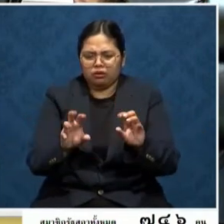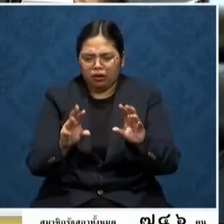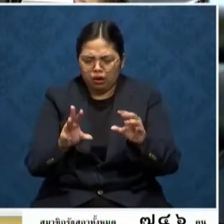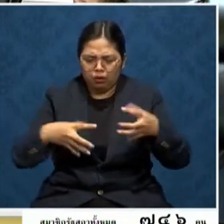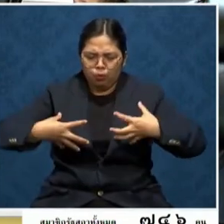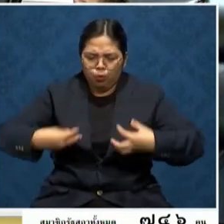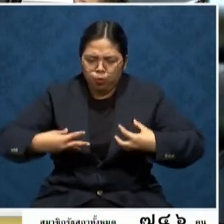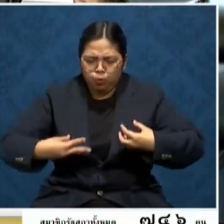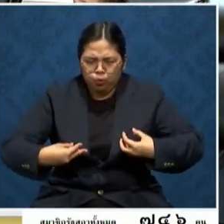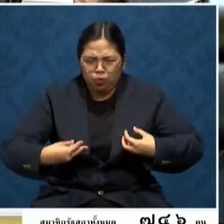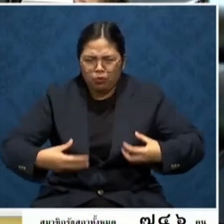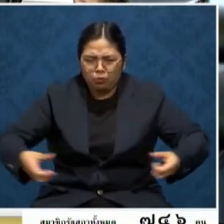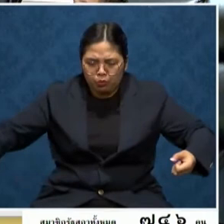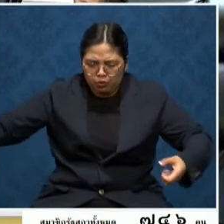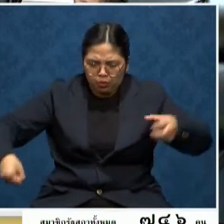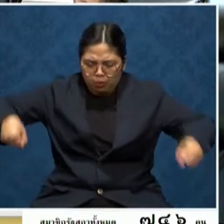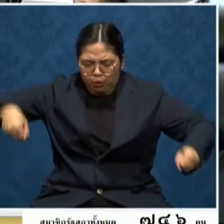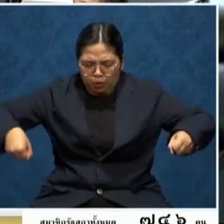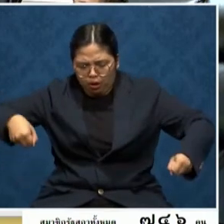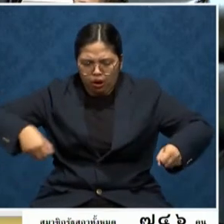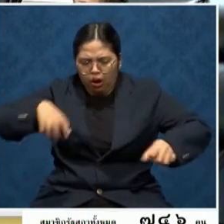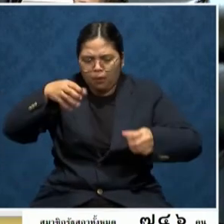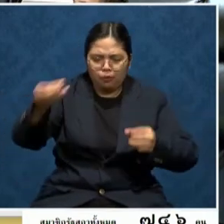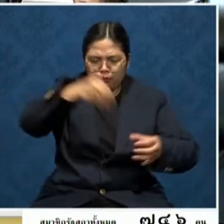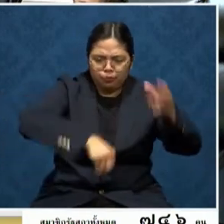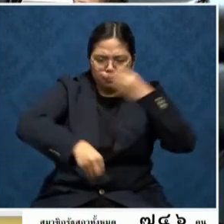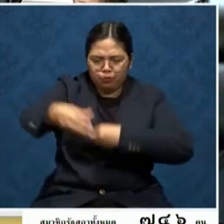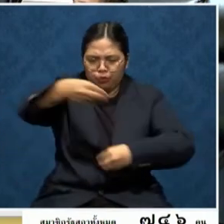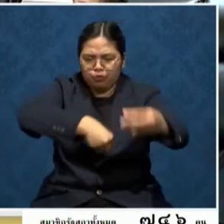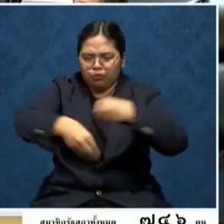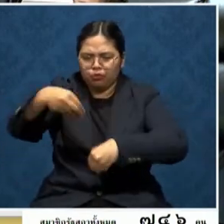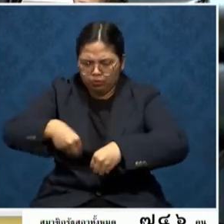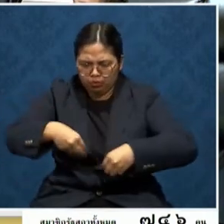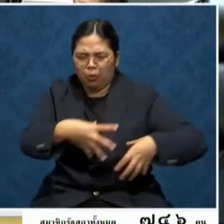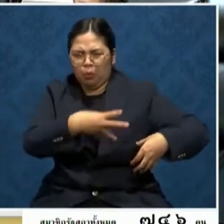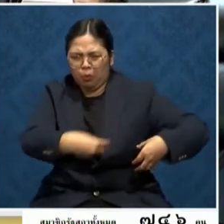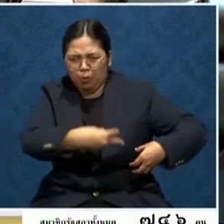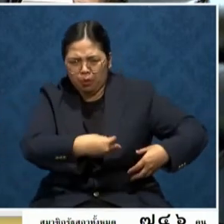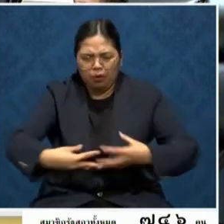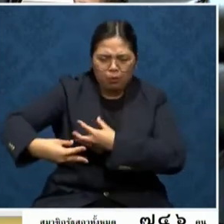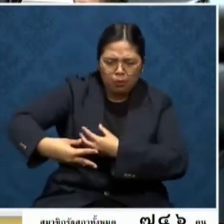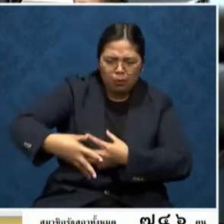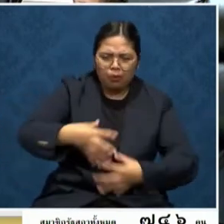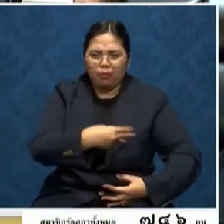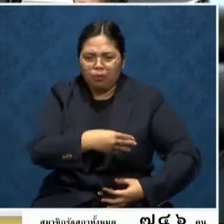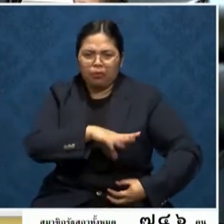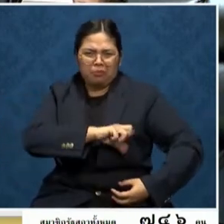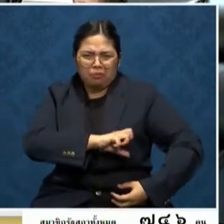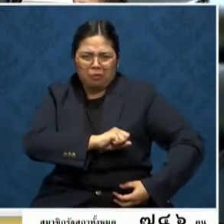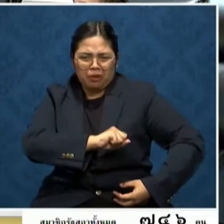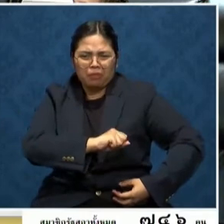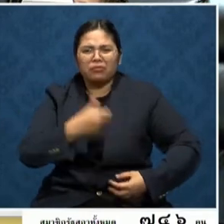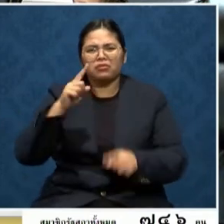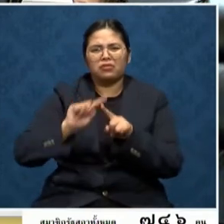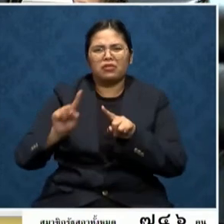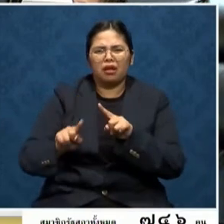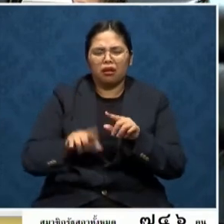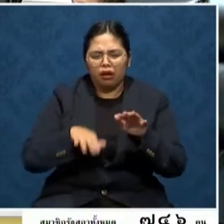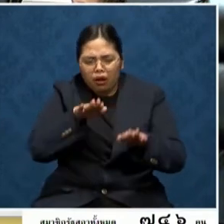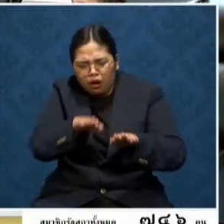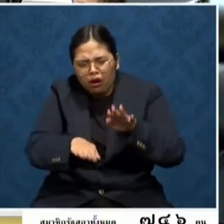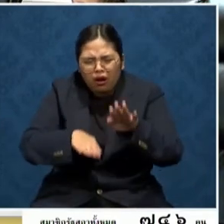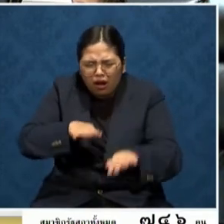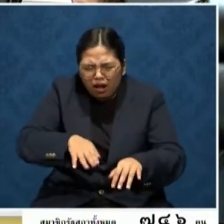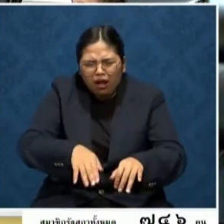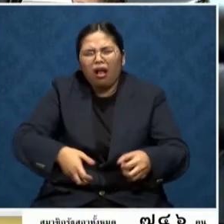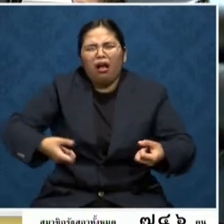บค่ะกระเป๋าซ้ายกระเป๋าขวาสะพายหลังอีกหนึ่งจะไปข้างนอกจะเดินไปทางไหนก็ลำบากไปหมดนะคะเราต้